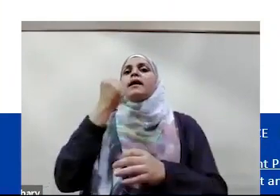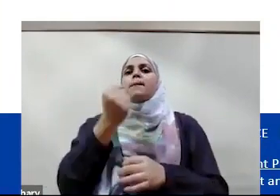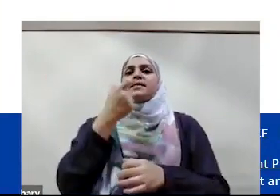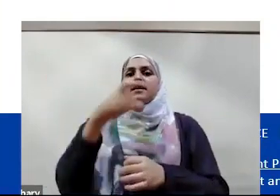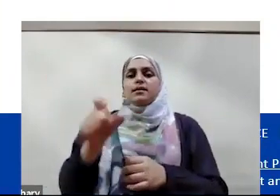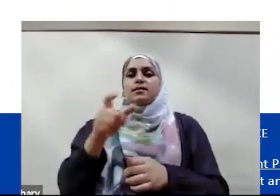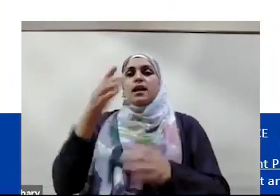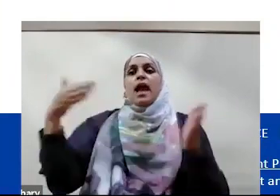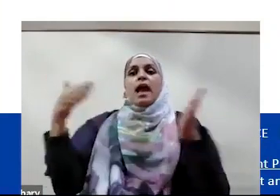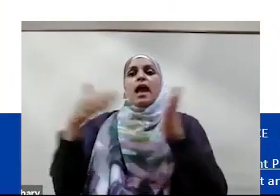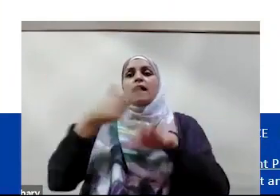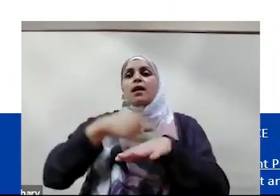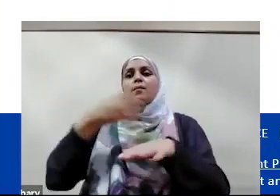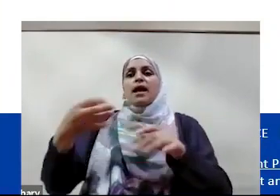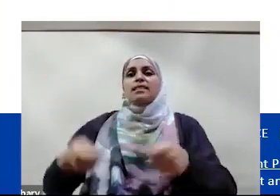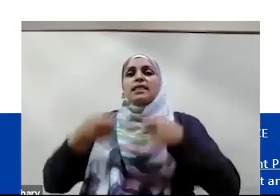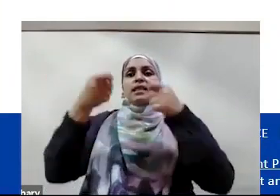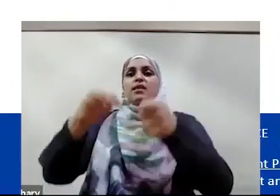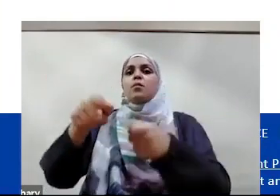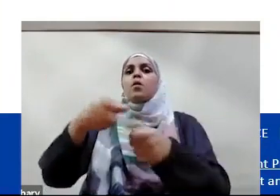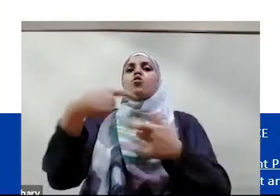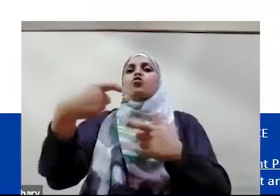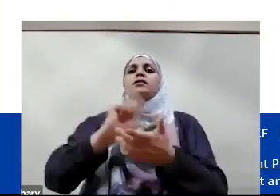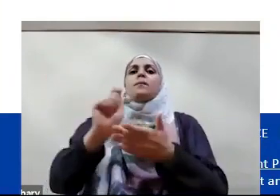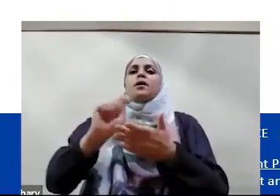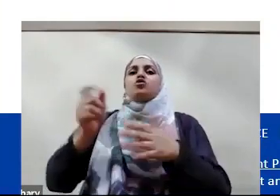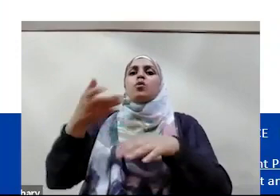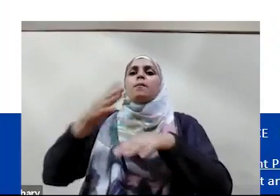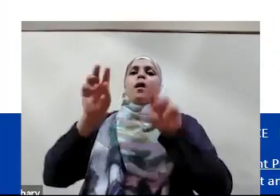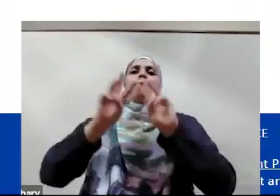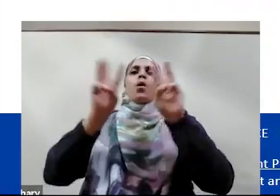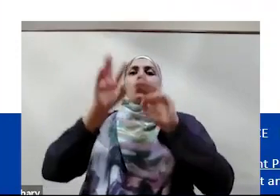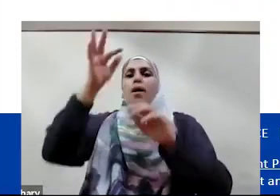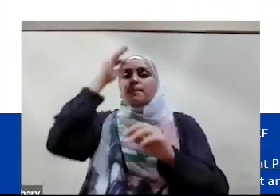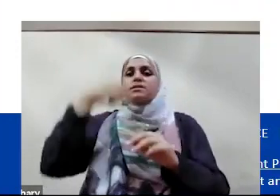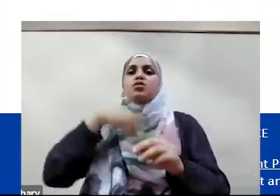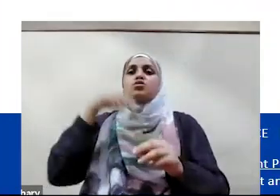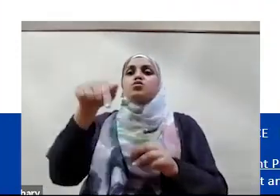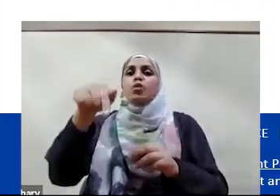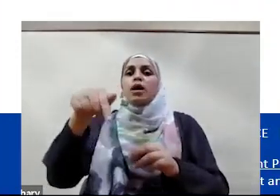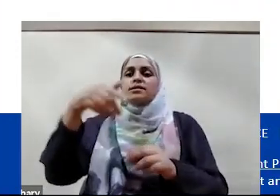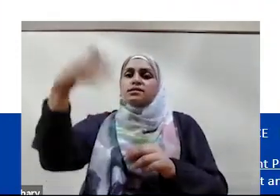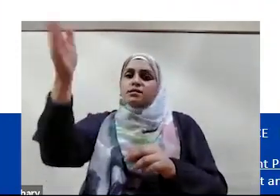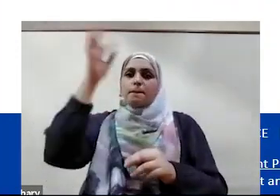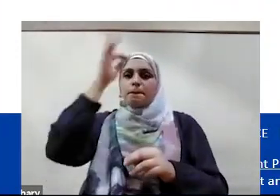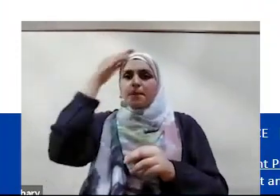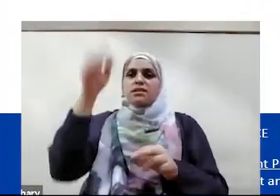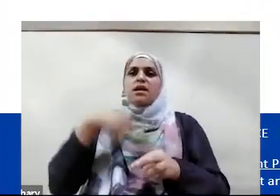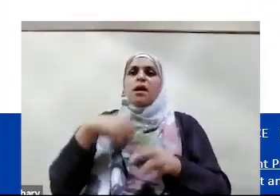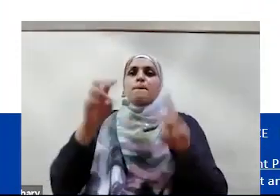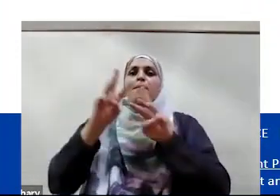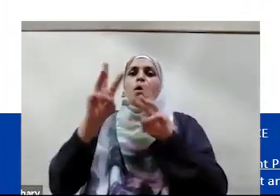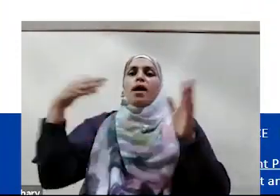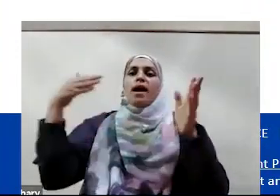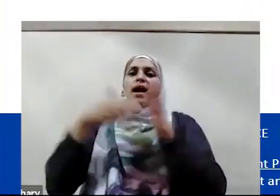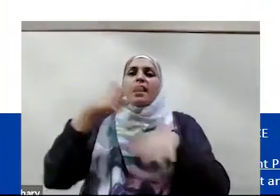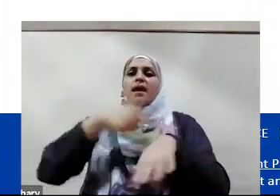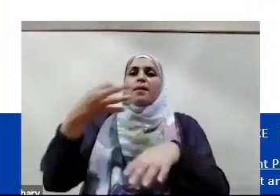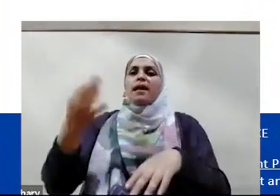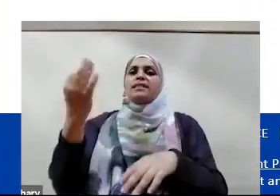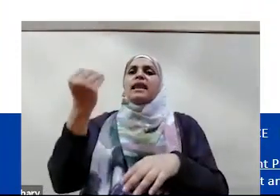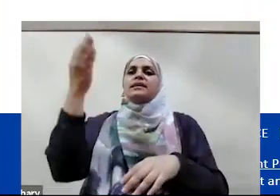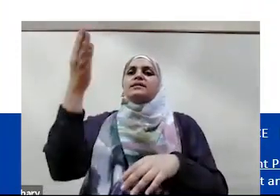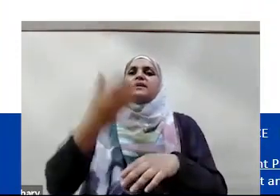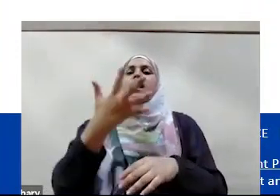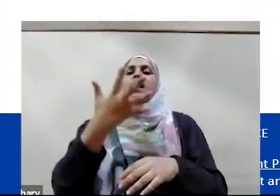ميعاد للتقديم بيكون مكتوب على الموقع، فأنا مثلا آخر ميعاد للتقديم 30 مايو،